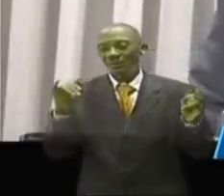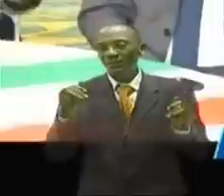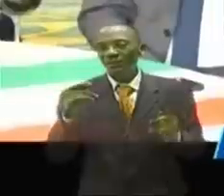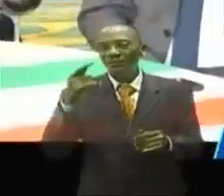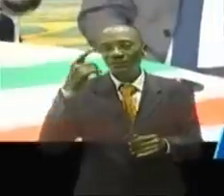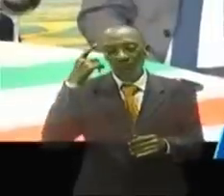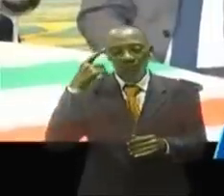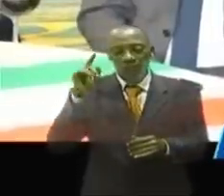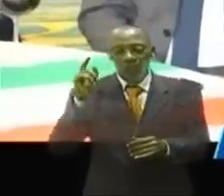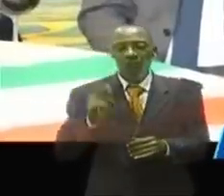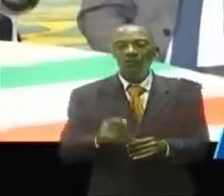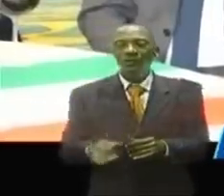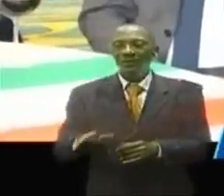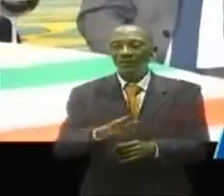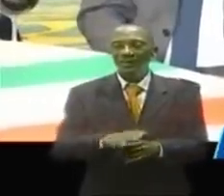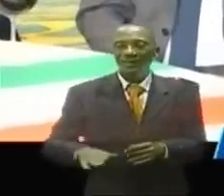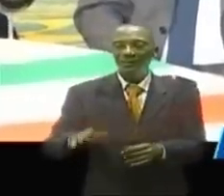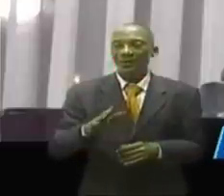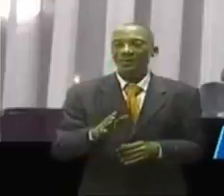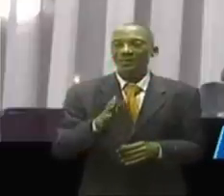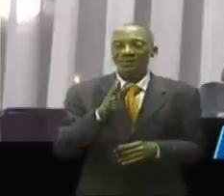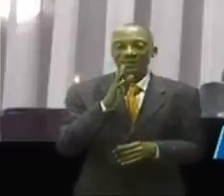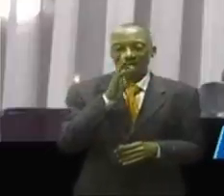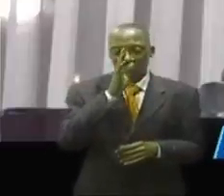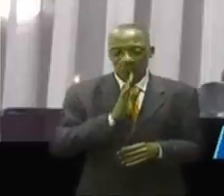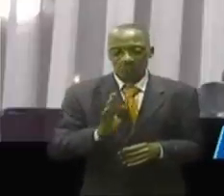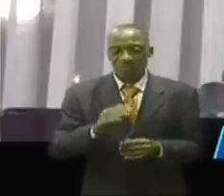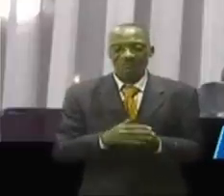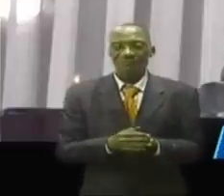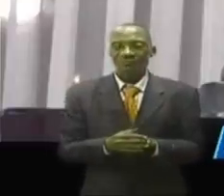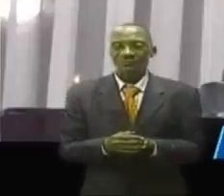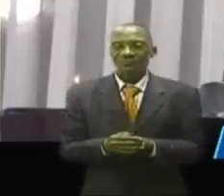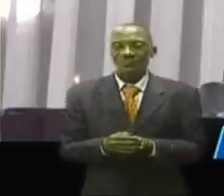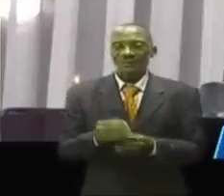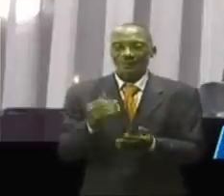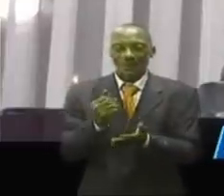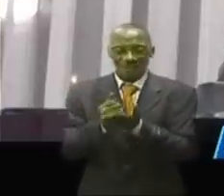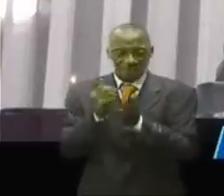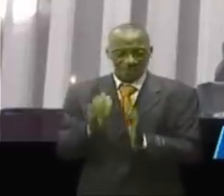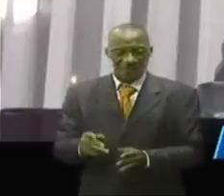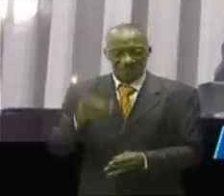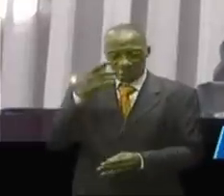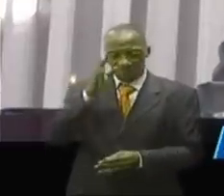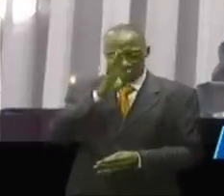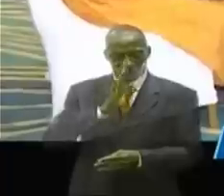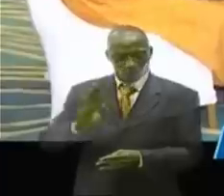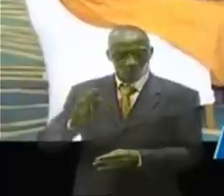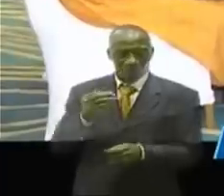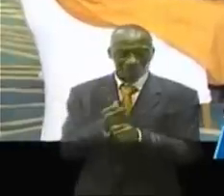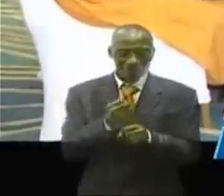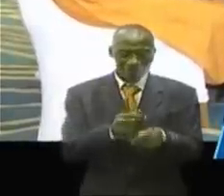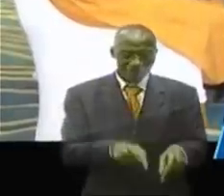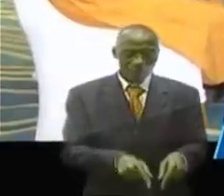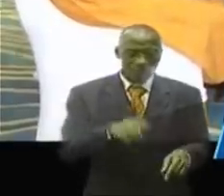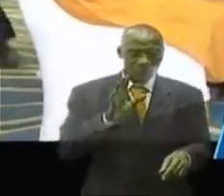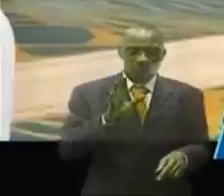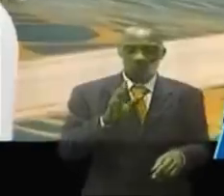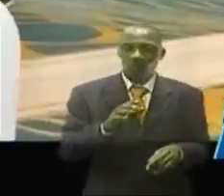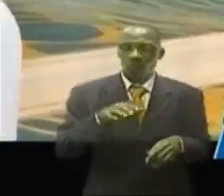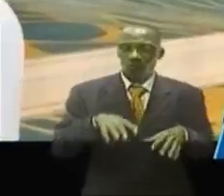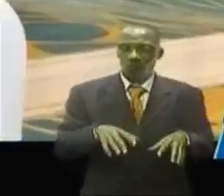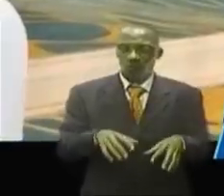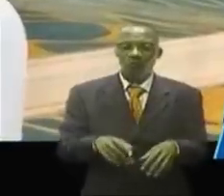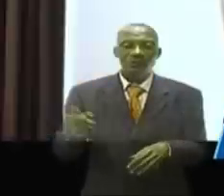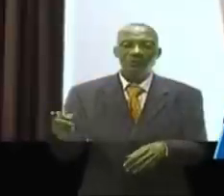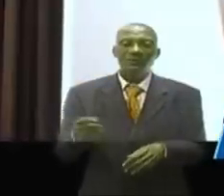dépend. Lors de son allocution, l'ambassadeur du Burundi accrédité en République démocratique du Congo a saisi l'opportunité et rendu